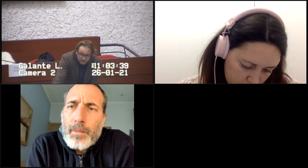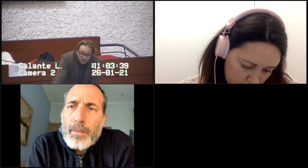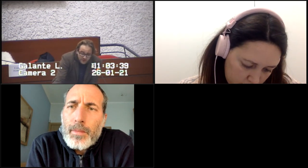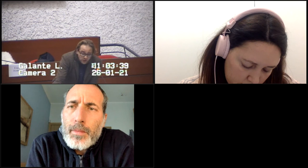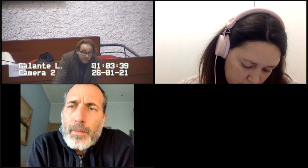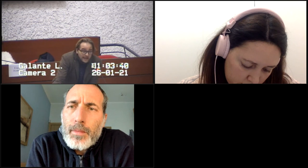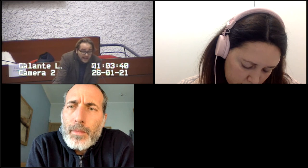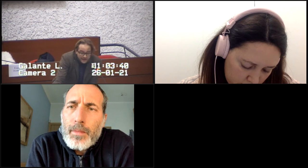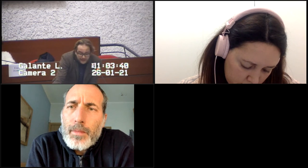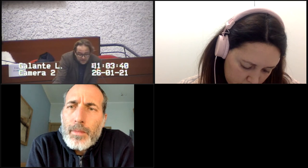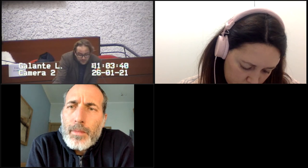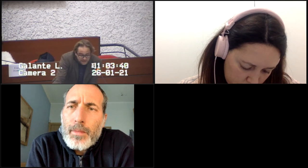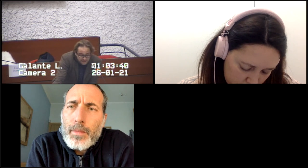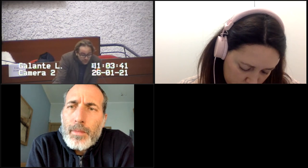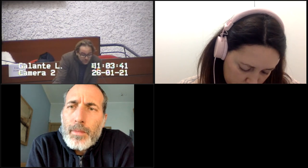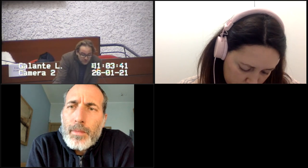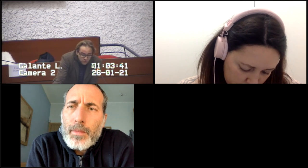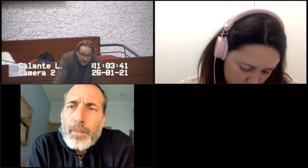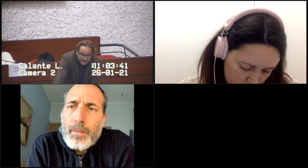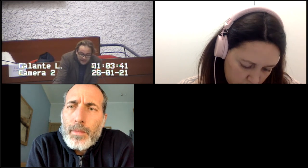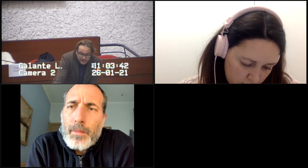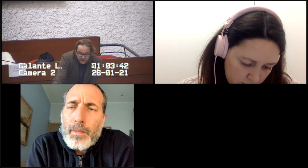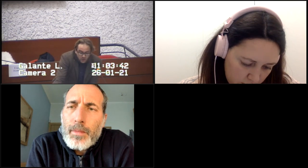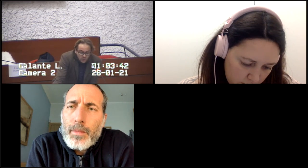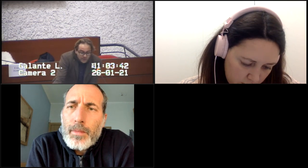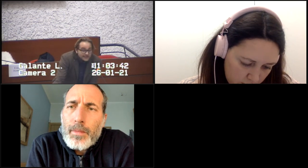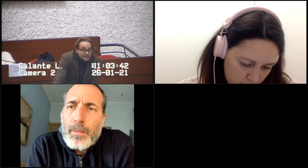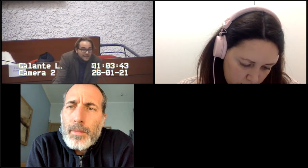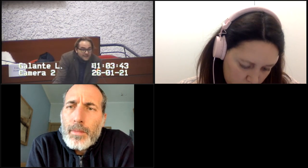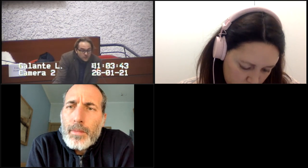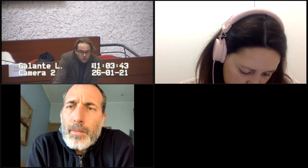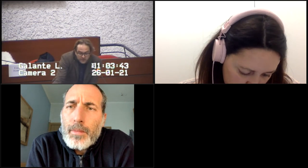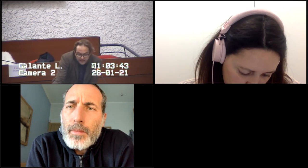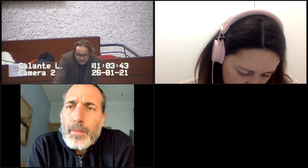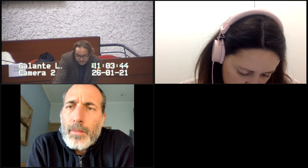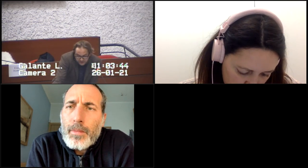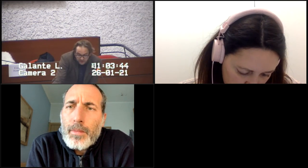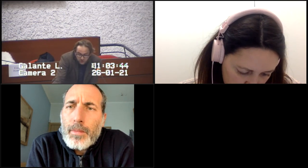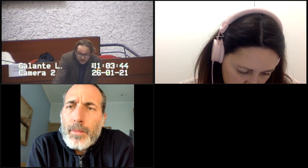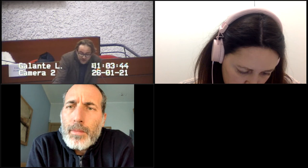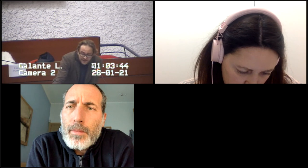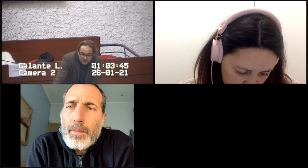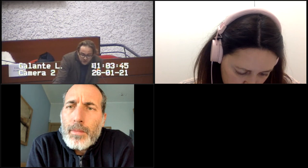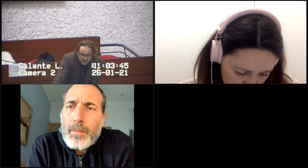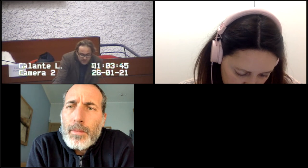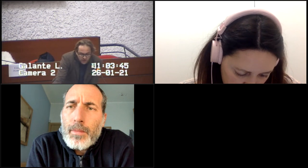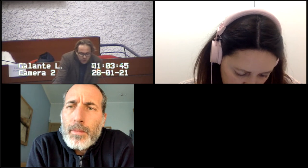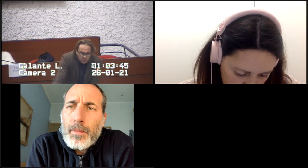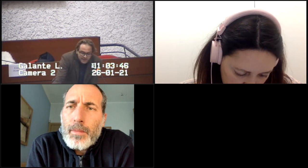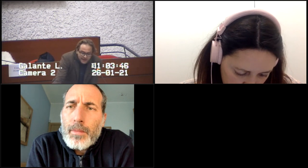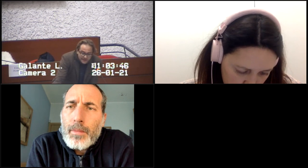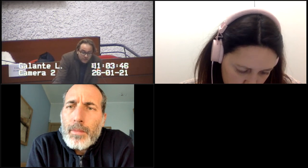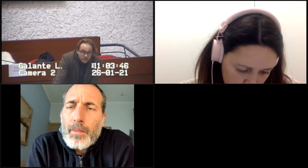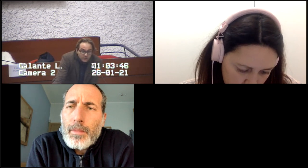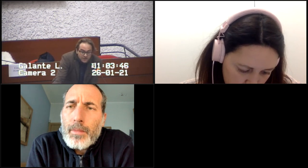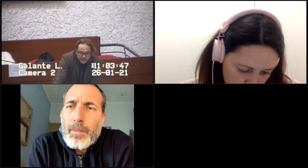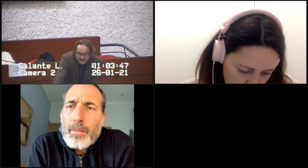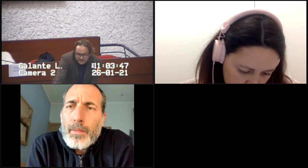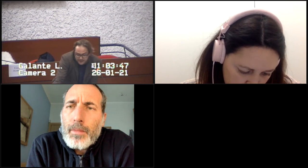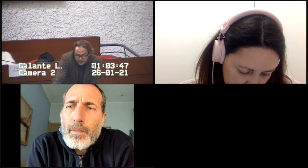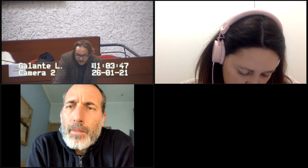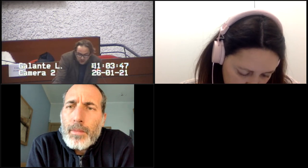che dovranno pagare le spese processuali. Una sentenza ingiusta che vuol tacere le associazioni, i comitati e i